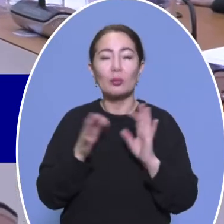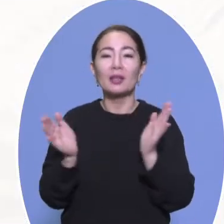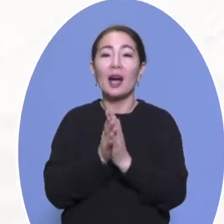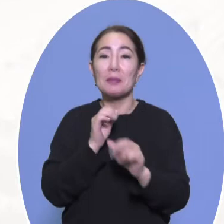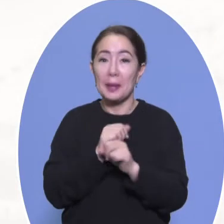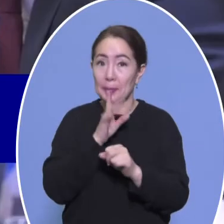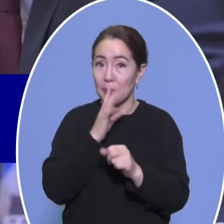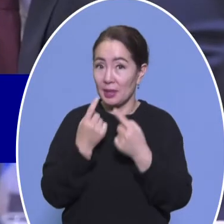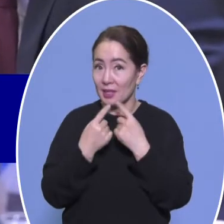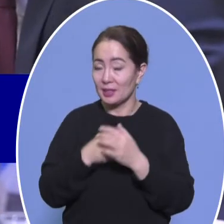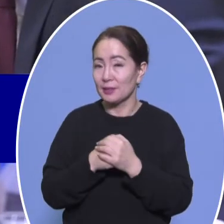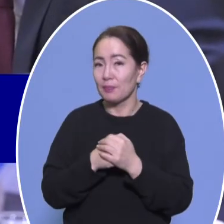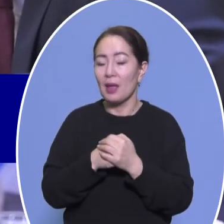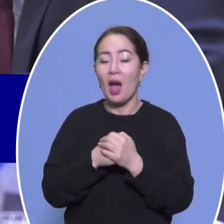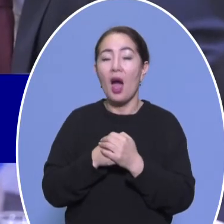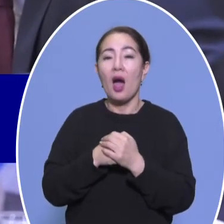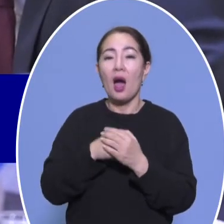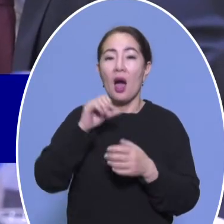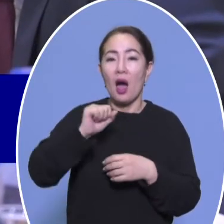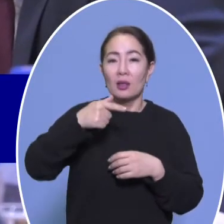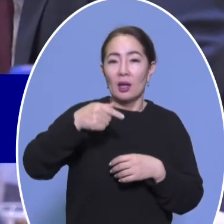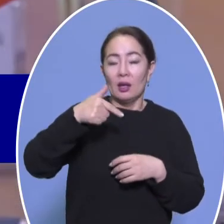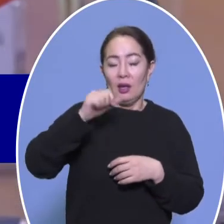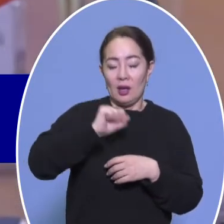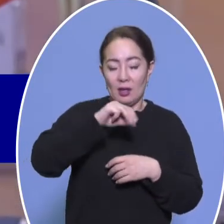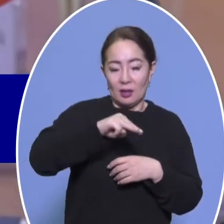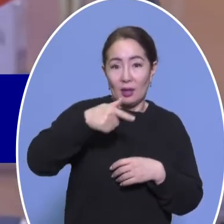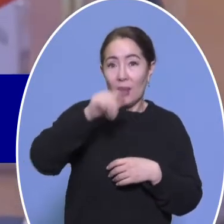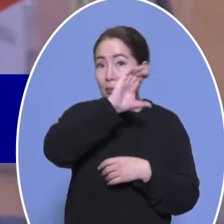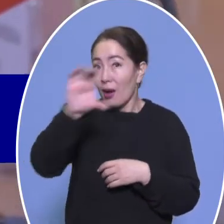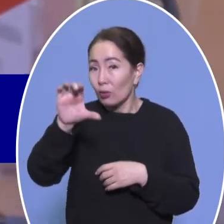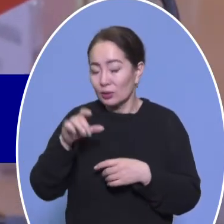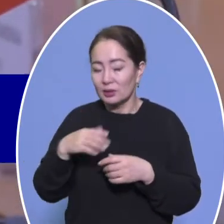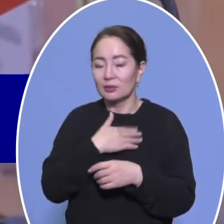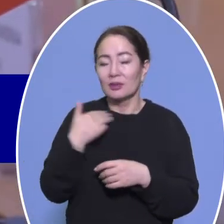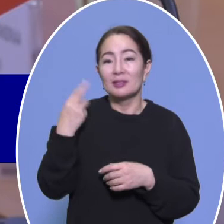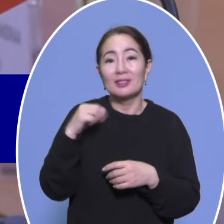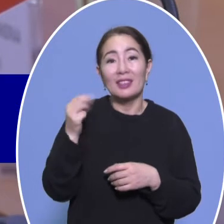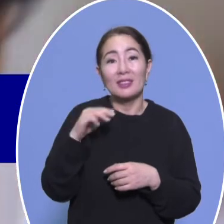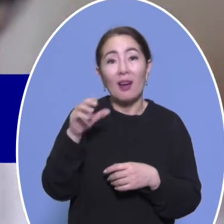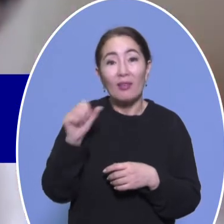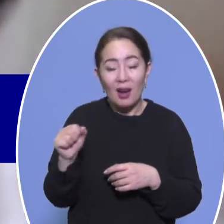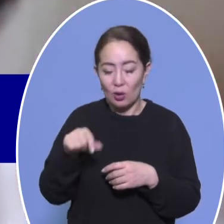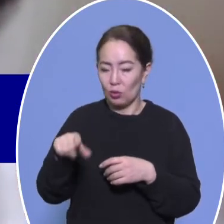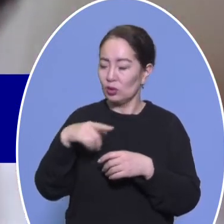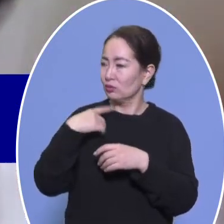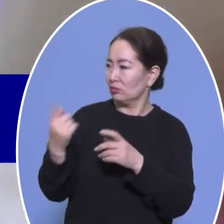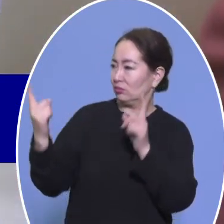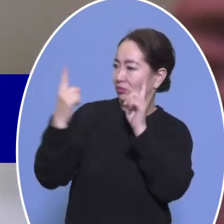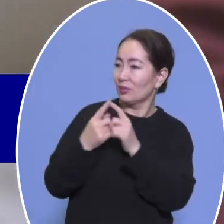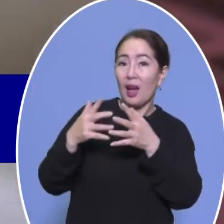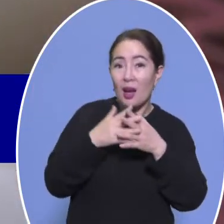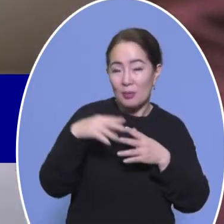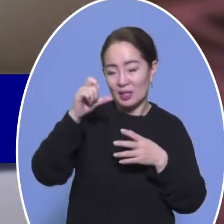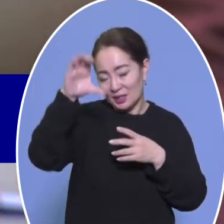ажиллах явдлаа. Авилгад тэмцэх газрын дарга тэрүүн гомсоор даштава Америкийн нэгдсэн улсаас Монгол улсад цугаа онцгойд бүрийхт элчин сайд Майкл Киличчиски.